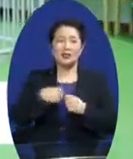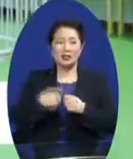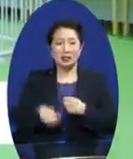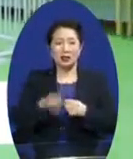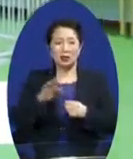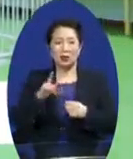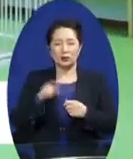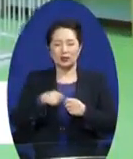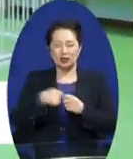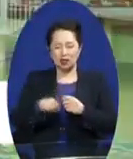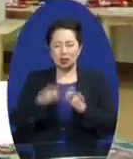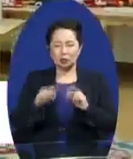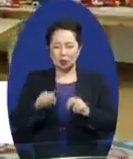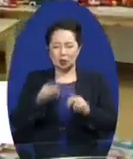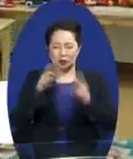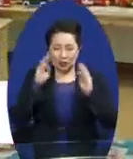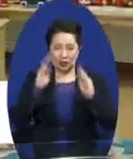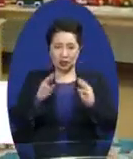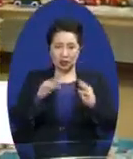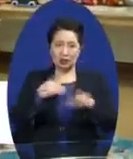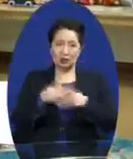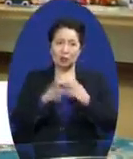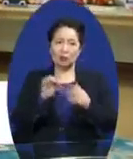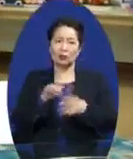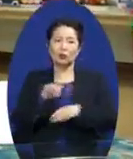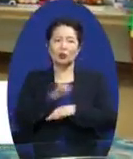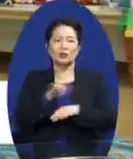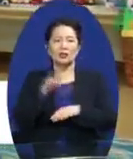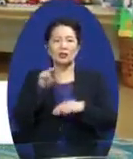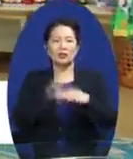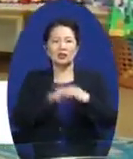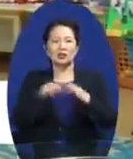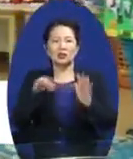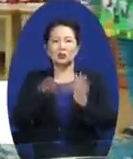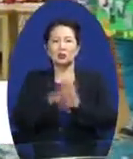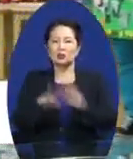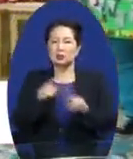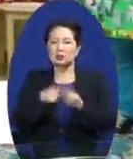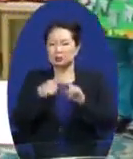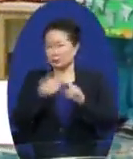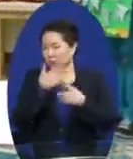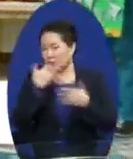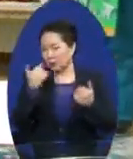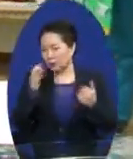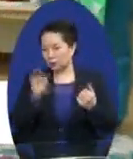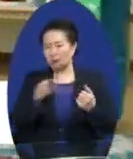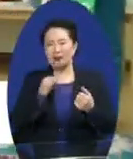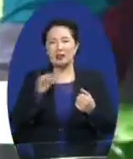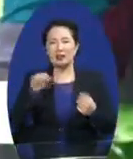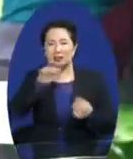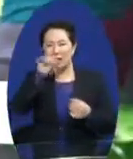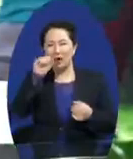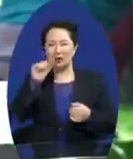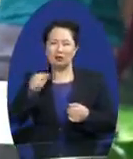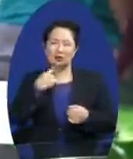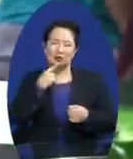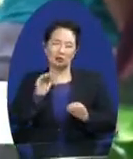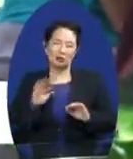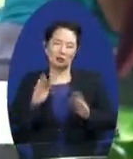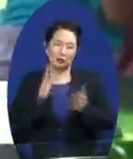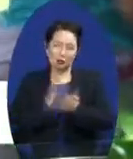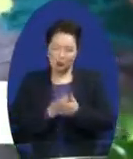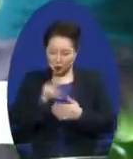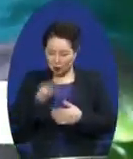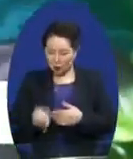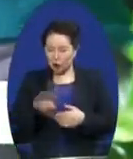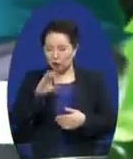зарлыг олох байдлаар шийдвэрлэж байна. За гэсэн ч улсын цэцэрлэгийн хүртээмжийг нэмэгдүүлэхгүй бол цаашид энэ асуудал хөндлөгцөөр байх болно. За тэгвэл энэ